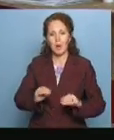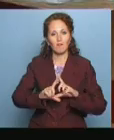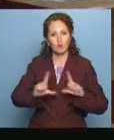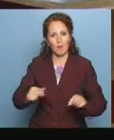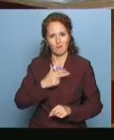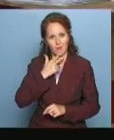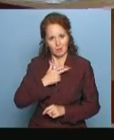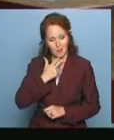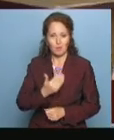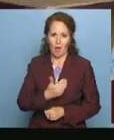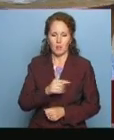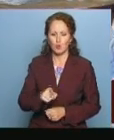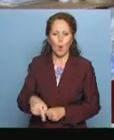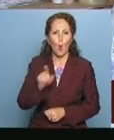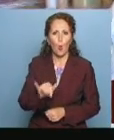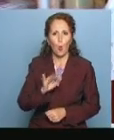Хотим, чтобы у нее все было,